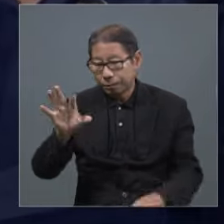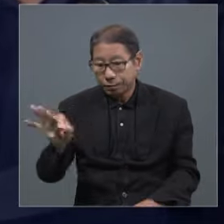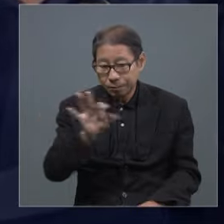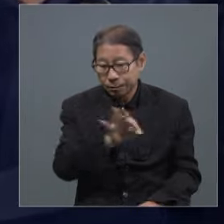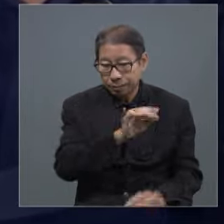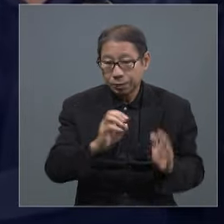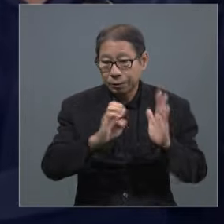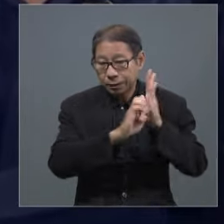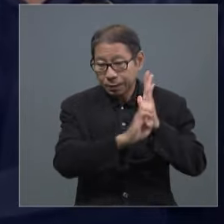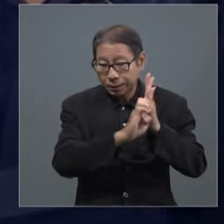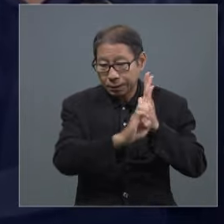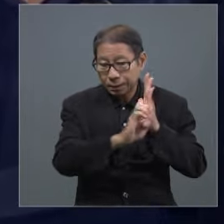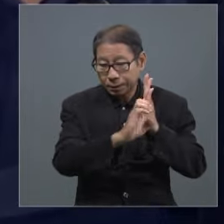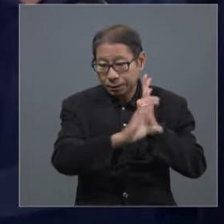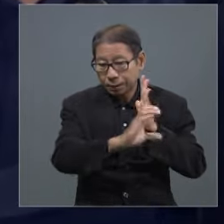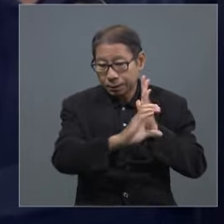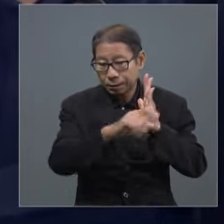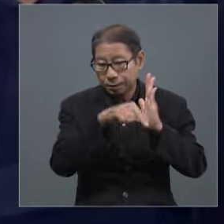อร์ดนี่แหละนะครับ